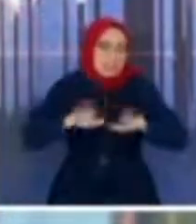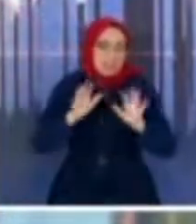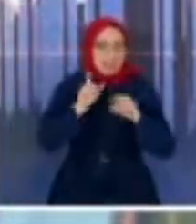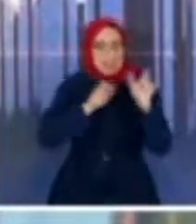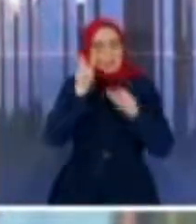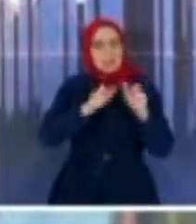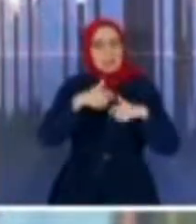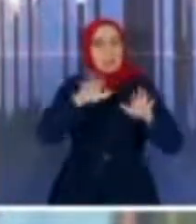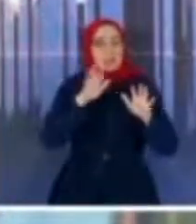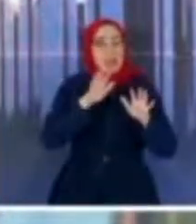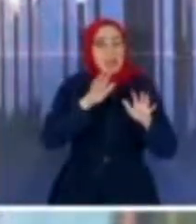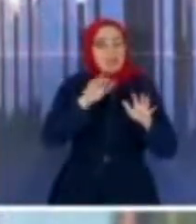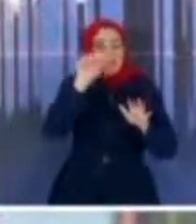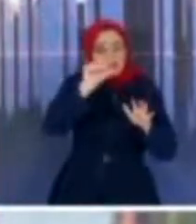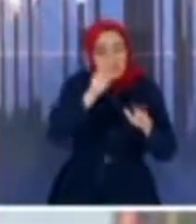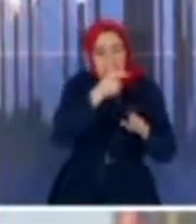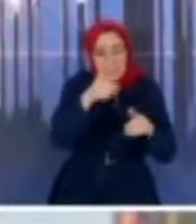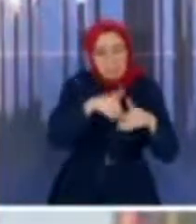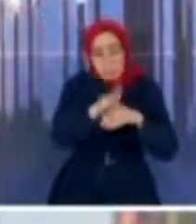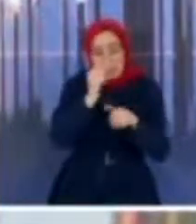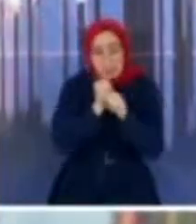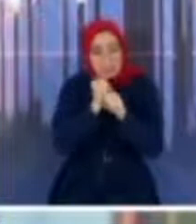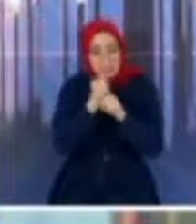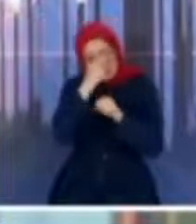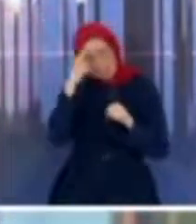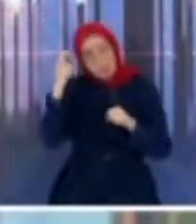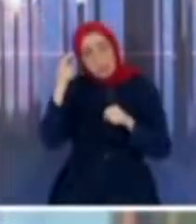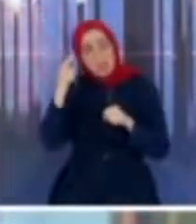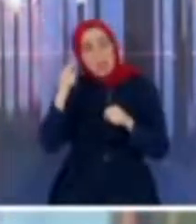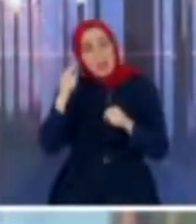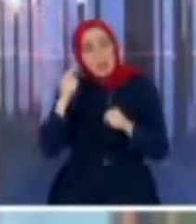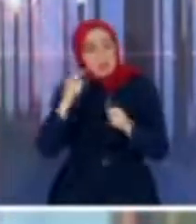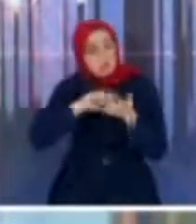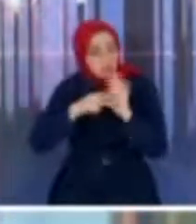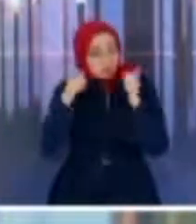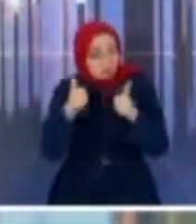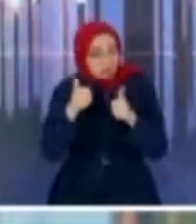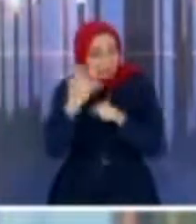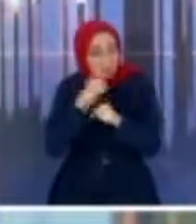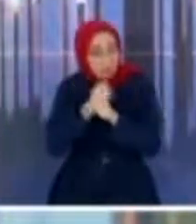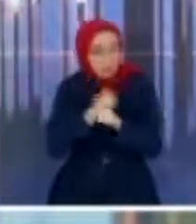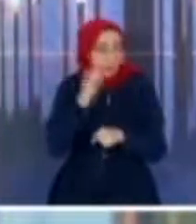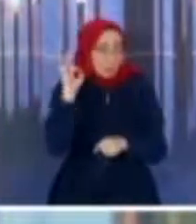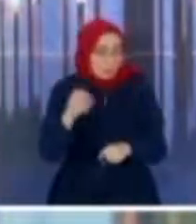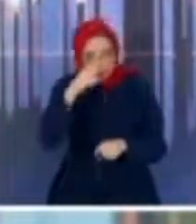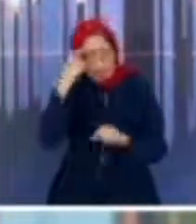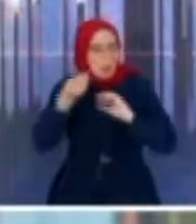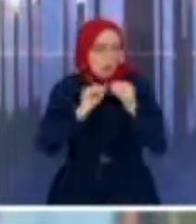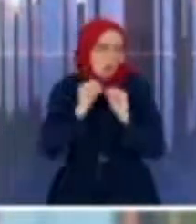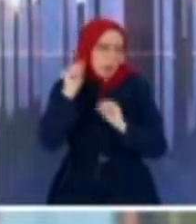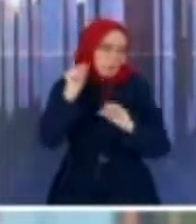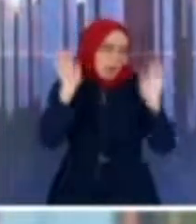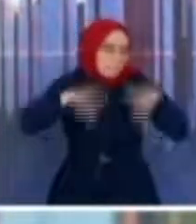يقولوا عليه حتى شيء هو اللي ماهوش يخدم. نكملوا في الخدمه نتاعكم ان شاء الله الطريق يكون سهل. اما حتى كان ما كان سهل وحتى كان صاروا مشاكل الى